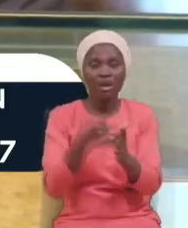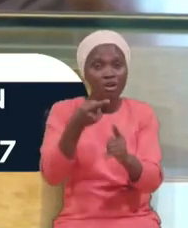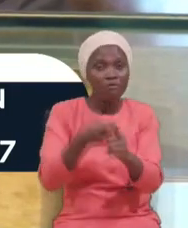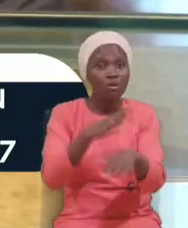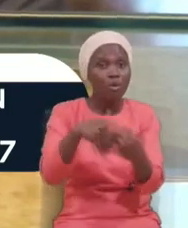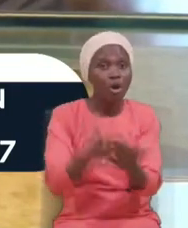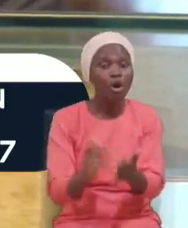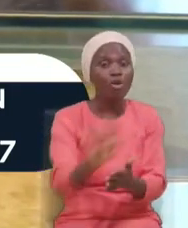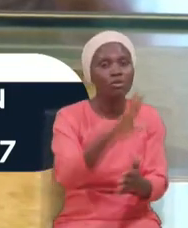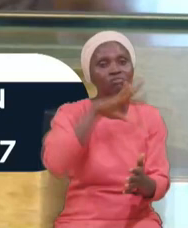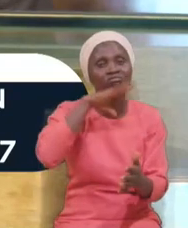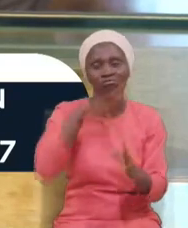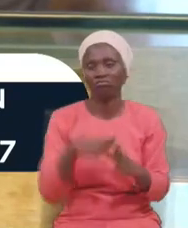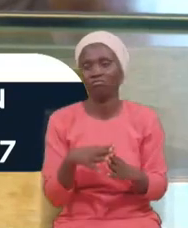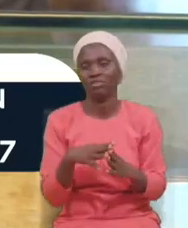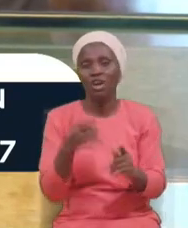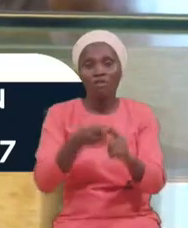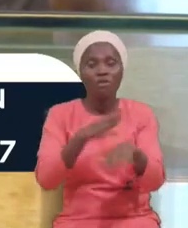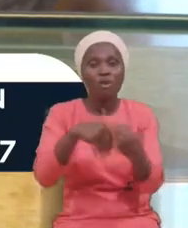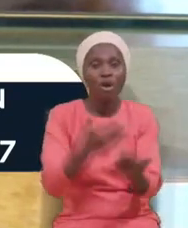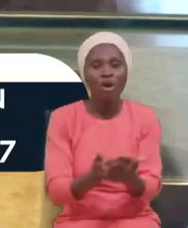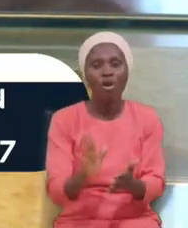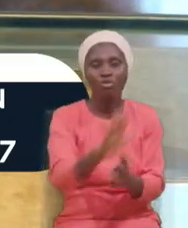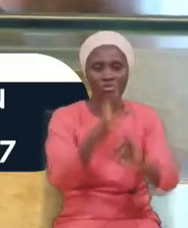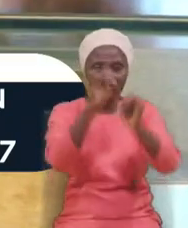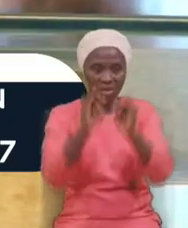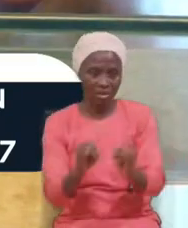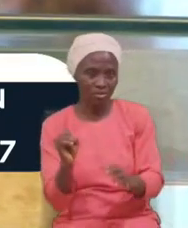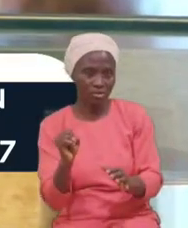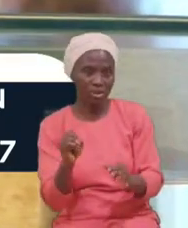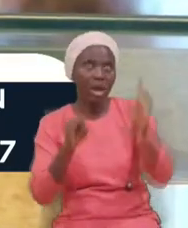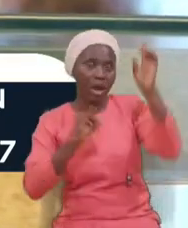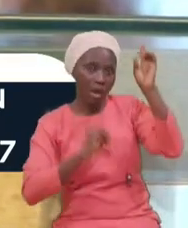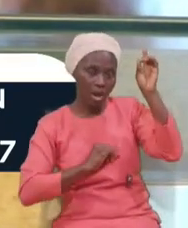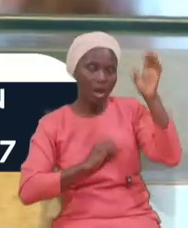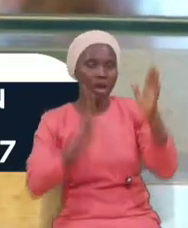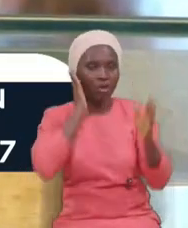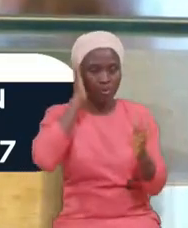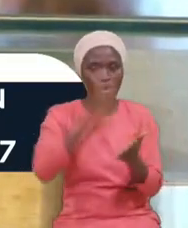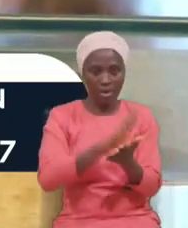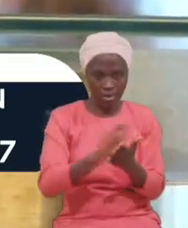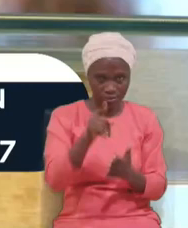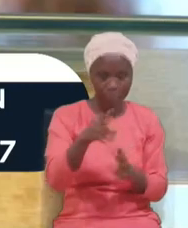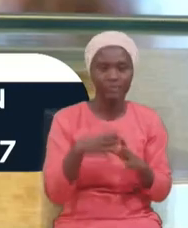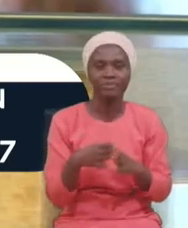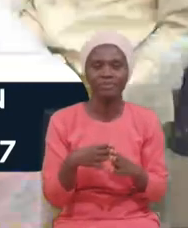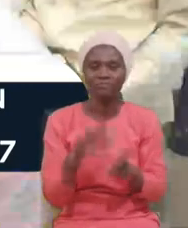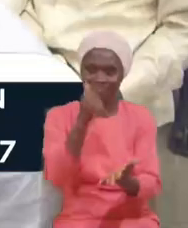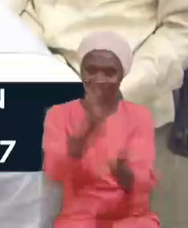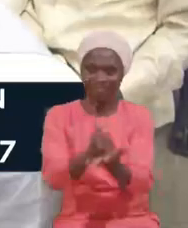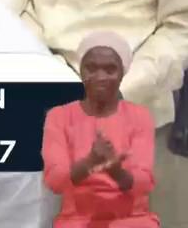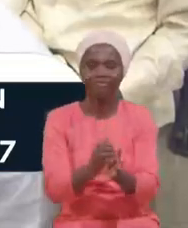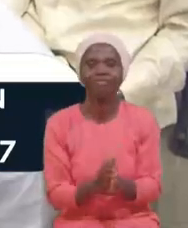vous purifierai de toutes vos souillures et de toutes vos idoles.